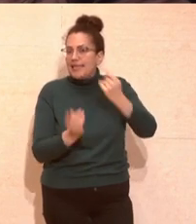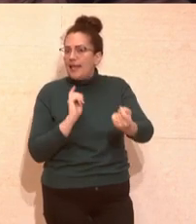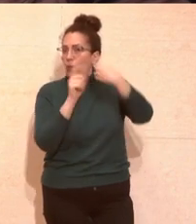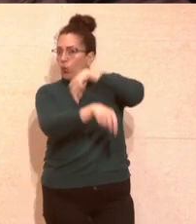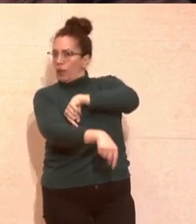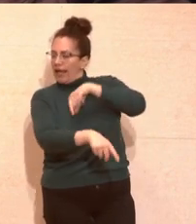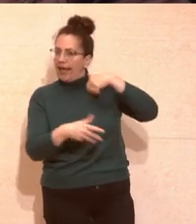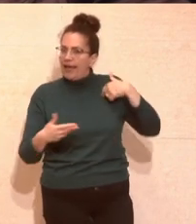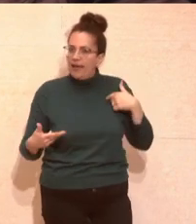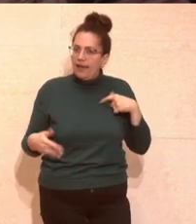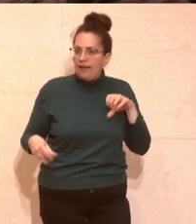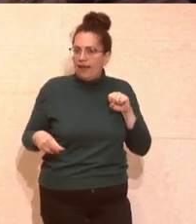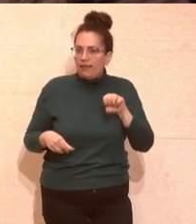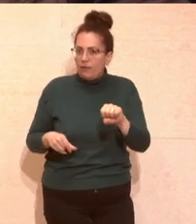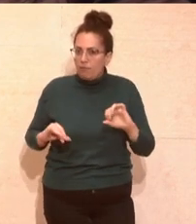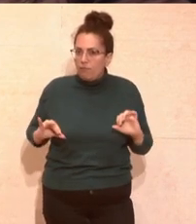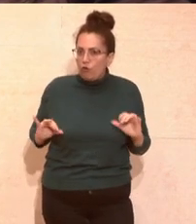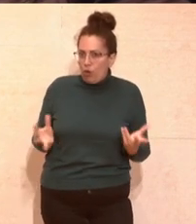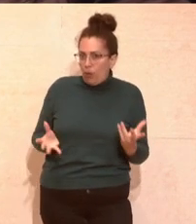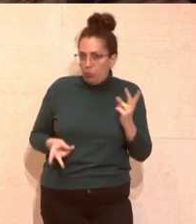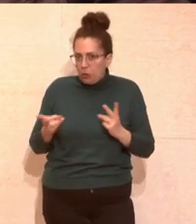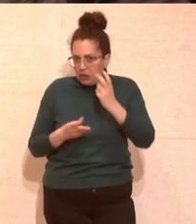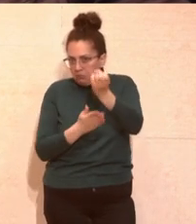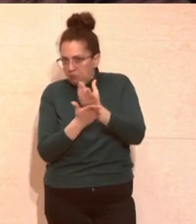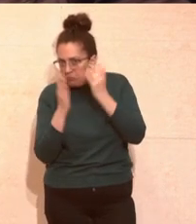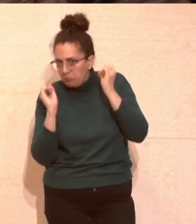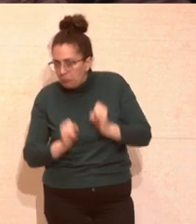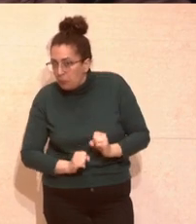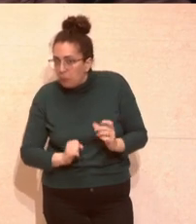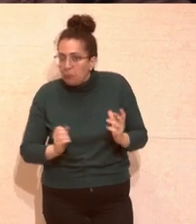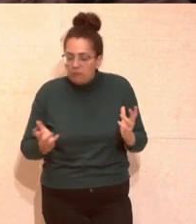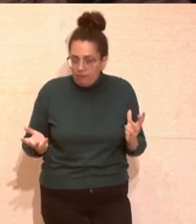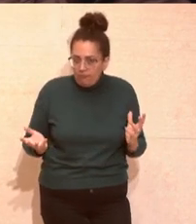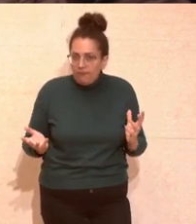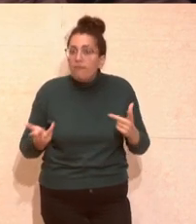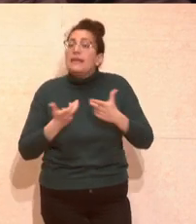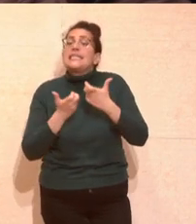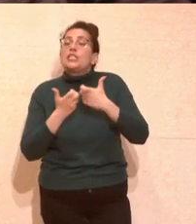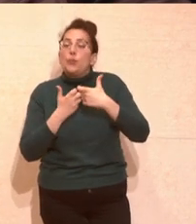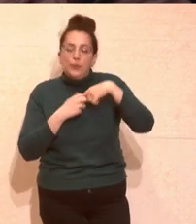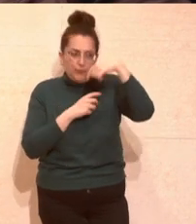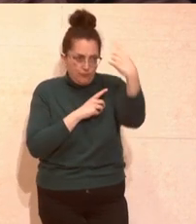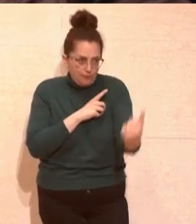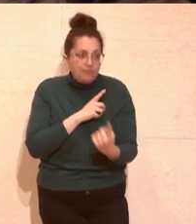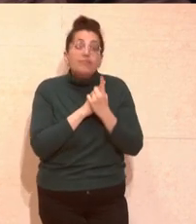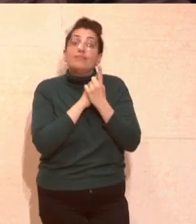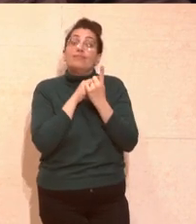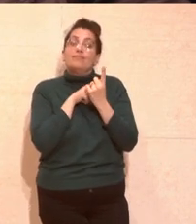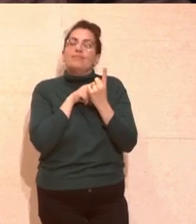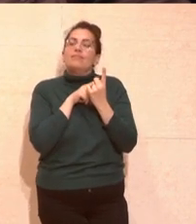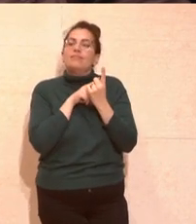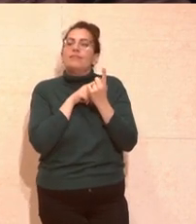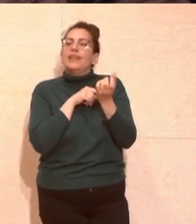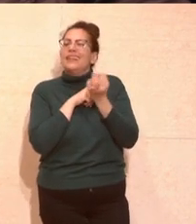je voulais savoir si vous avez des infos par rapport à ça, parce qu'en fait, quand ils se présentent, ils